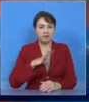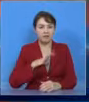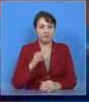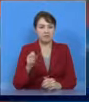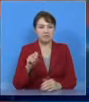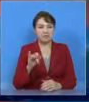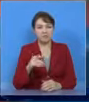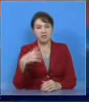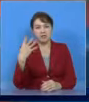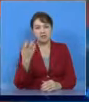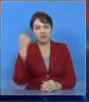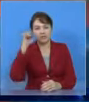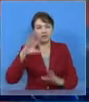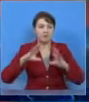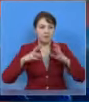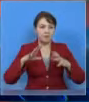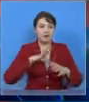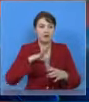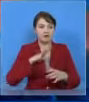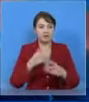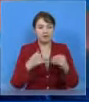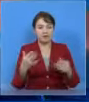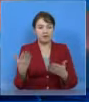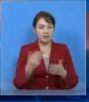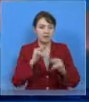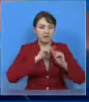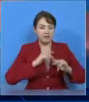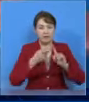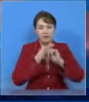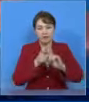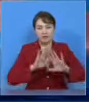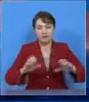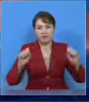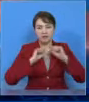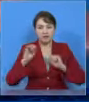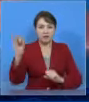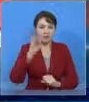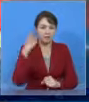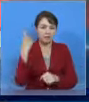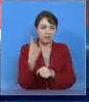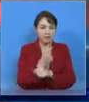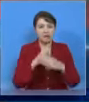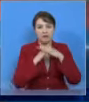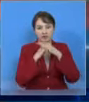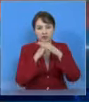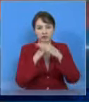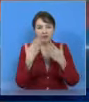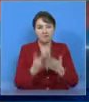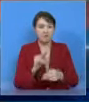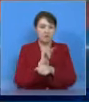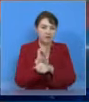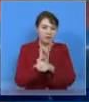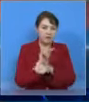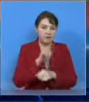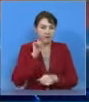самбодан 5 дүркін әлем чемпион атанған жерлесіміз. Оның бұл еңбегі тәуелсіз еліміздің спорт тарихындағы алғашқы жетістік. Бүгінде шәкірт тәрбиелеп жүрген